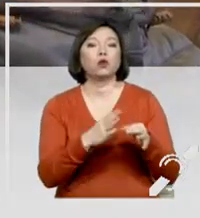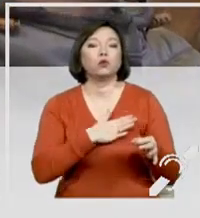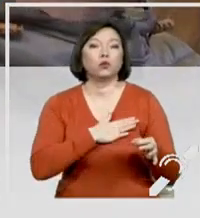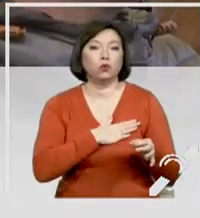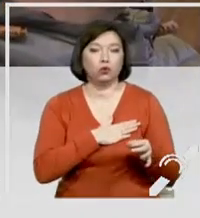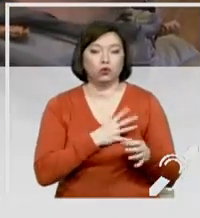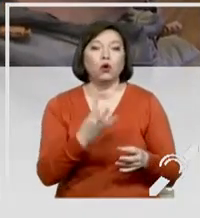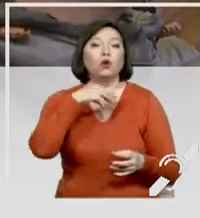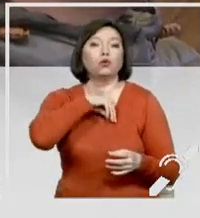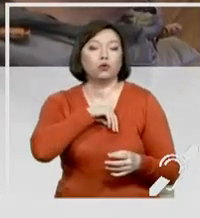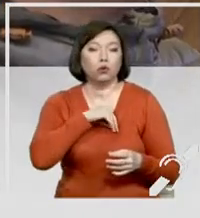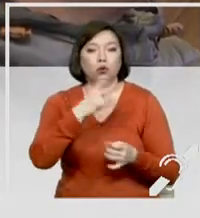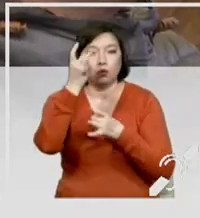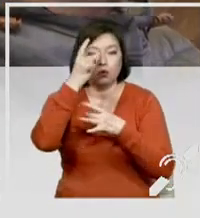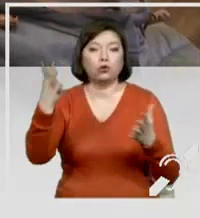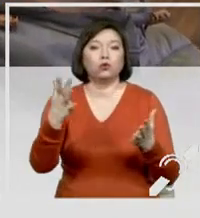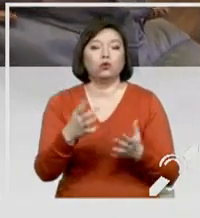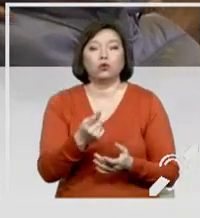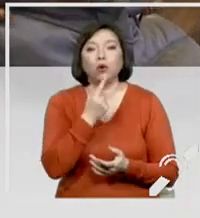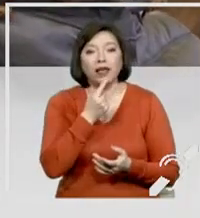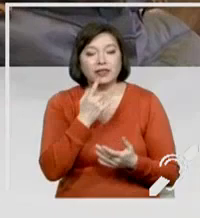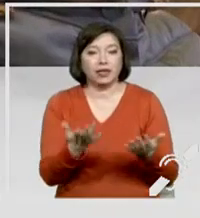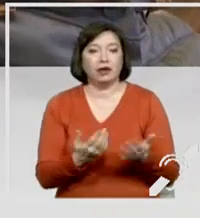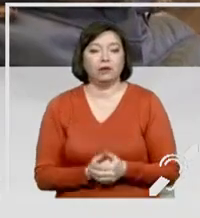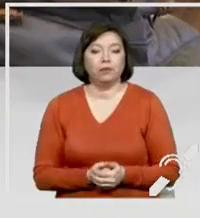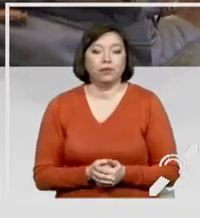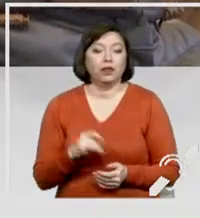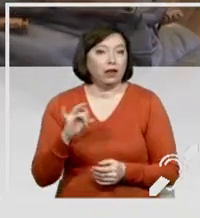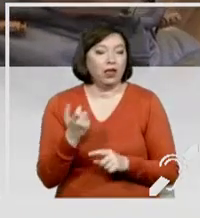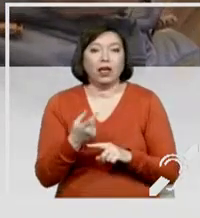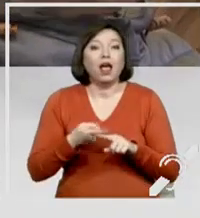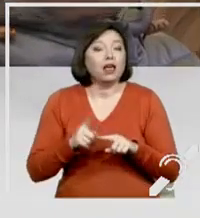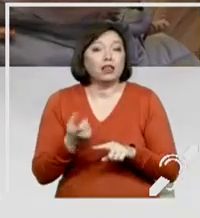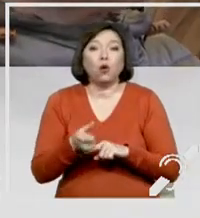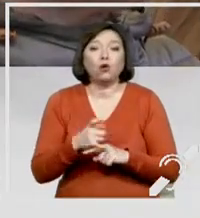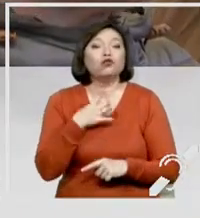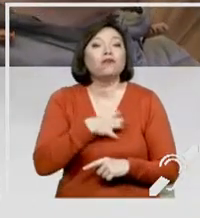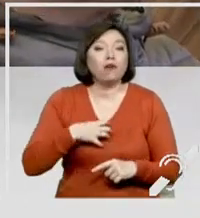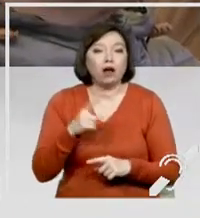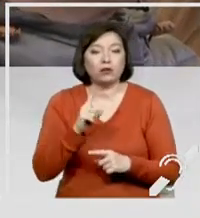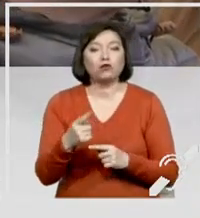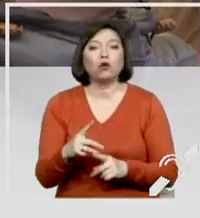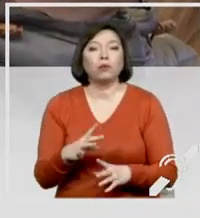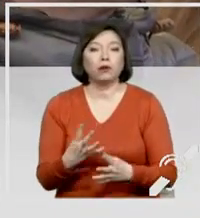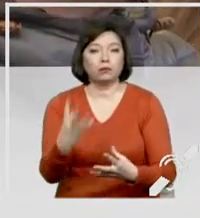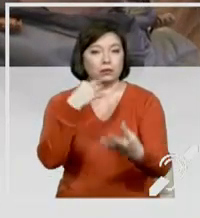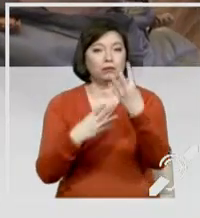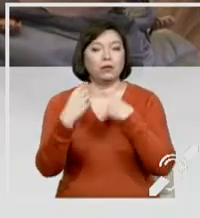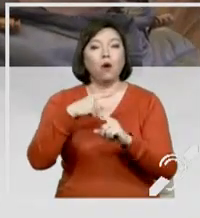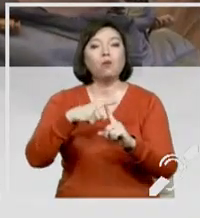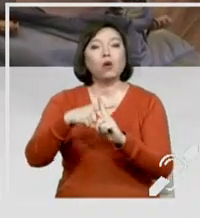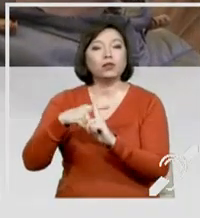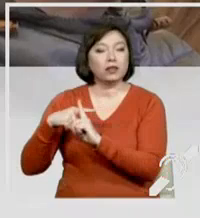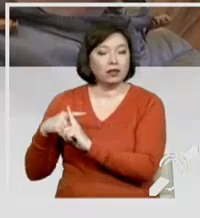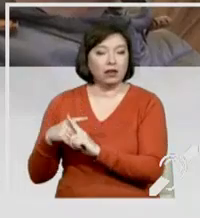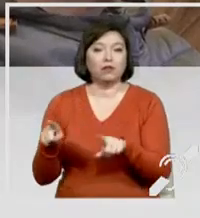conecta spirite, de a conecta culturi, de a conecta limbi. Și este foarte important, probabil, să ne încărcăm pozitiv, inclusiv prin asemenea